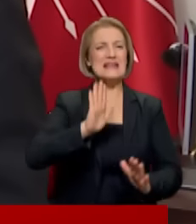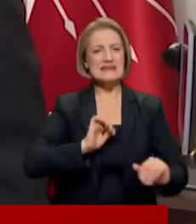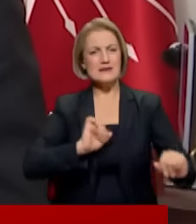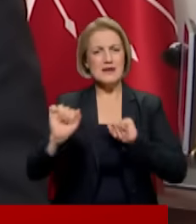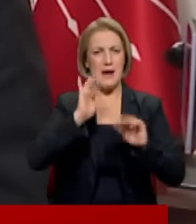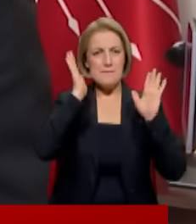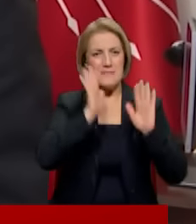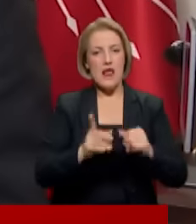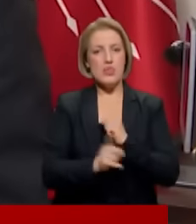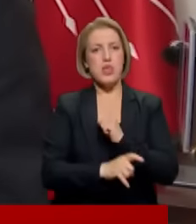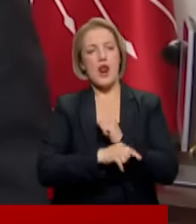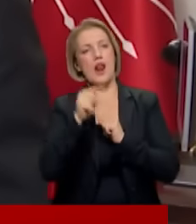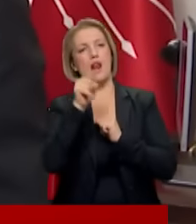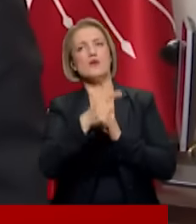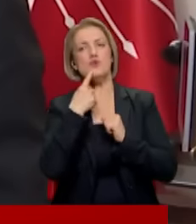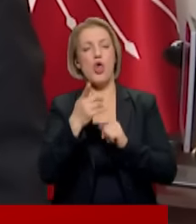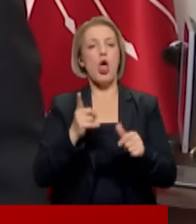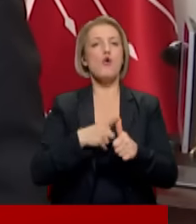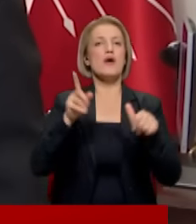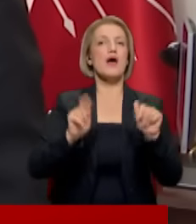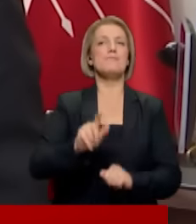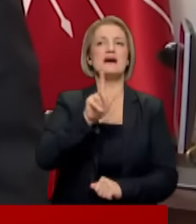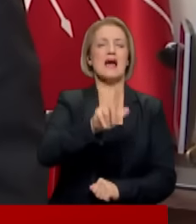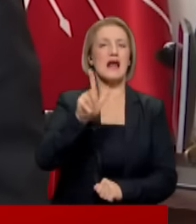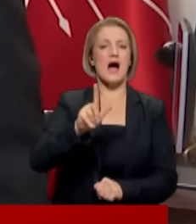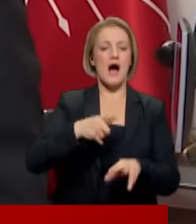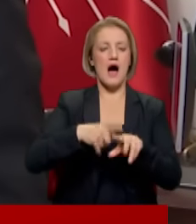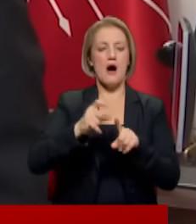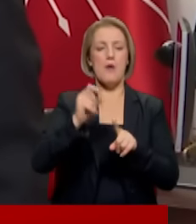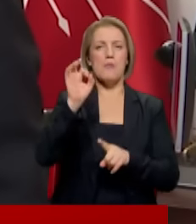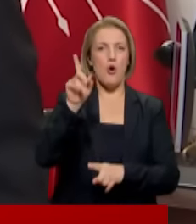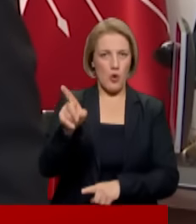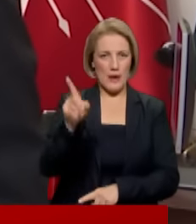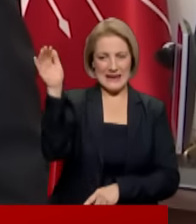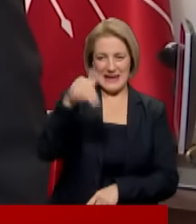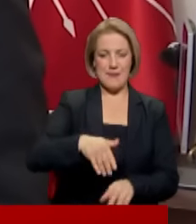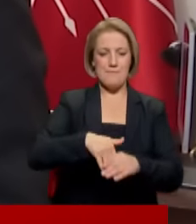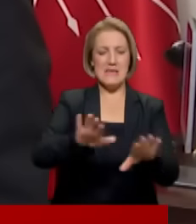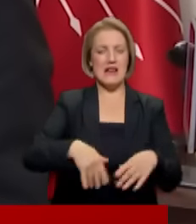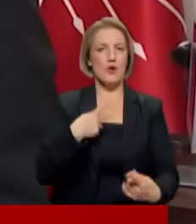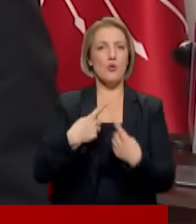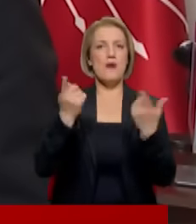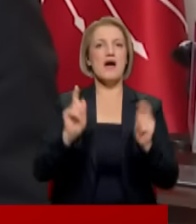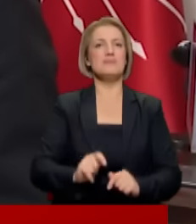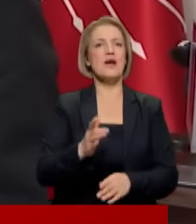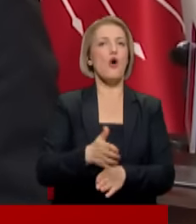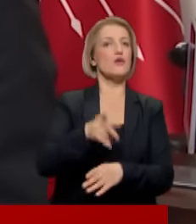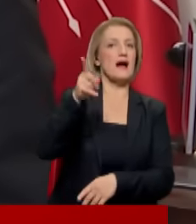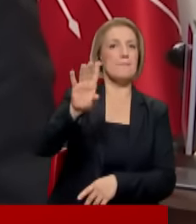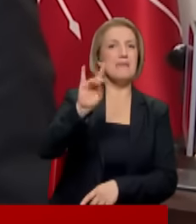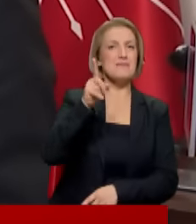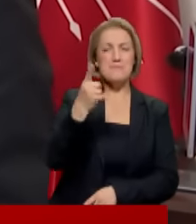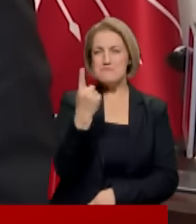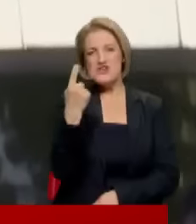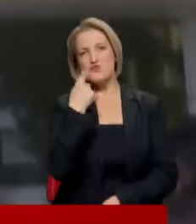bile terörle suçluyorlar önce yapması gereken Abdullah Öcalan gelsin mecliste konuşsun diyen ortağına bir